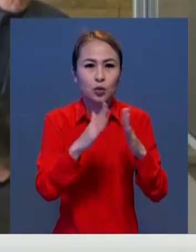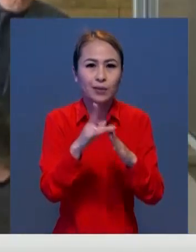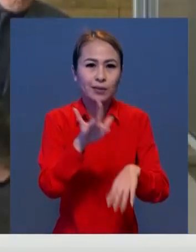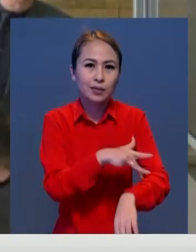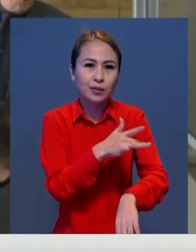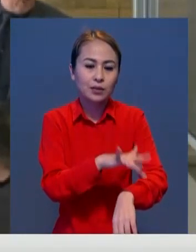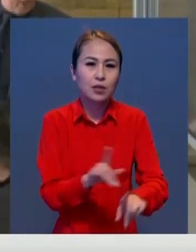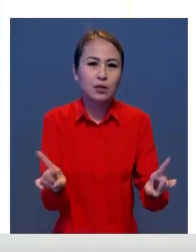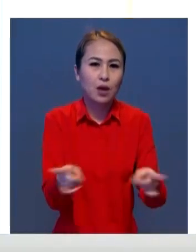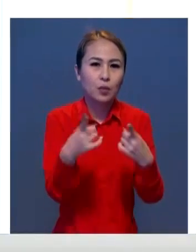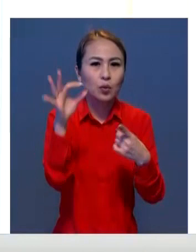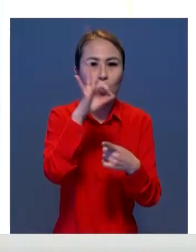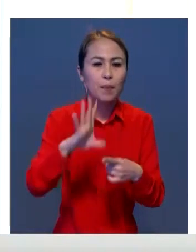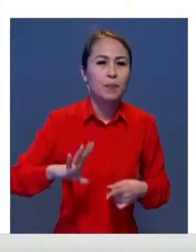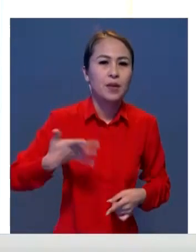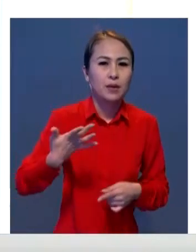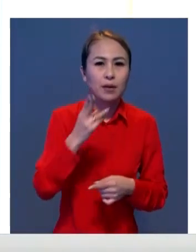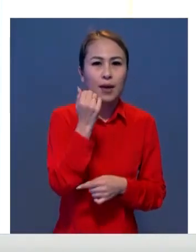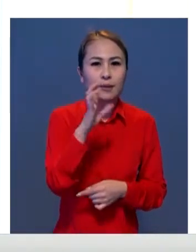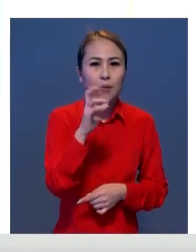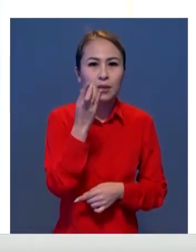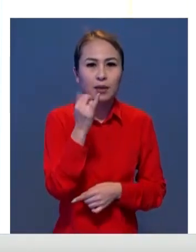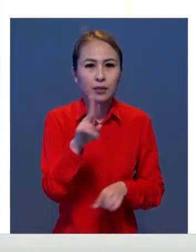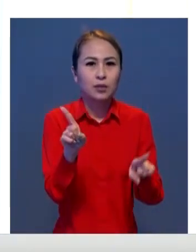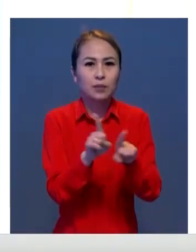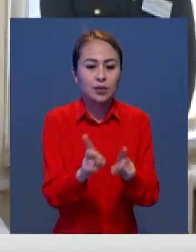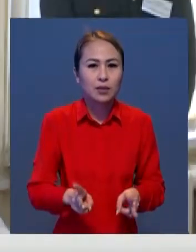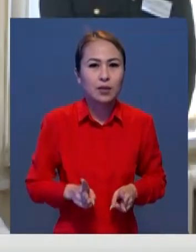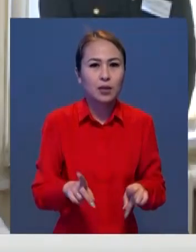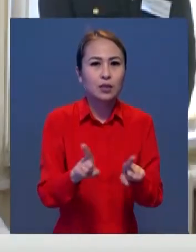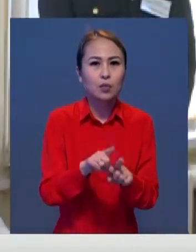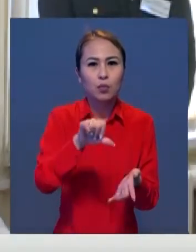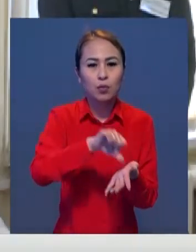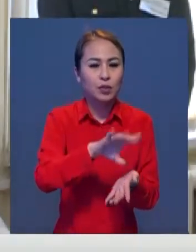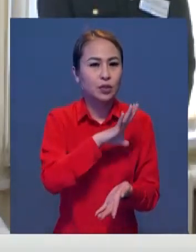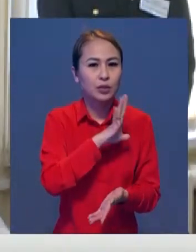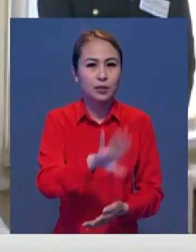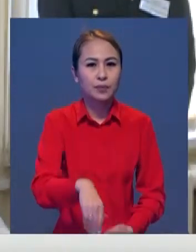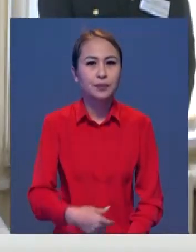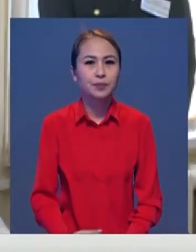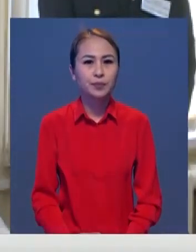коммуналдық шаруашылығын дамыту қорының бұрынғы төрағасы Қайсар Байдалының да қылмыстық іске қатысы болмай шықты.